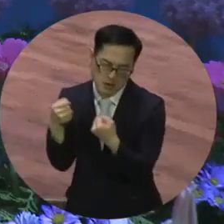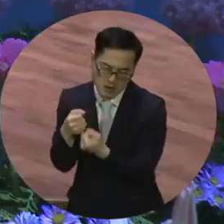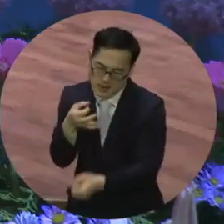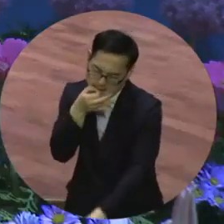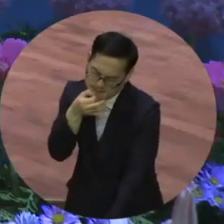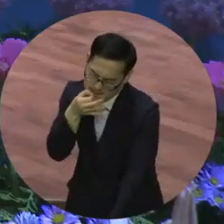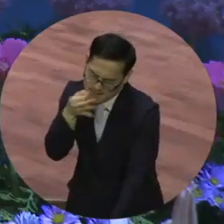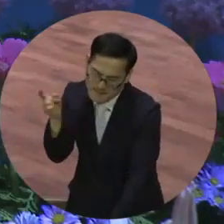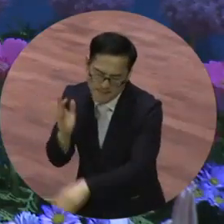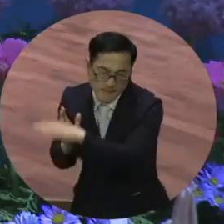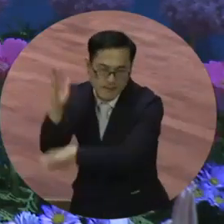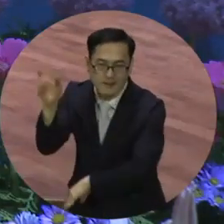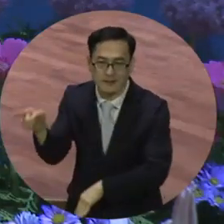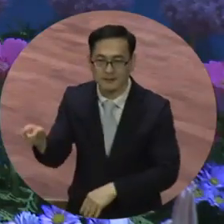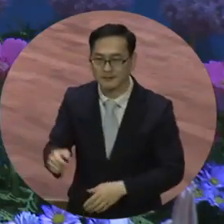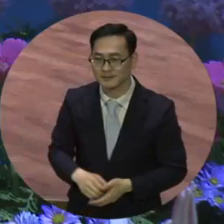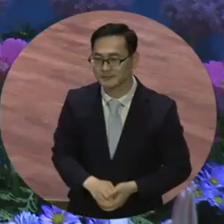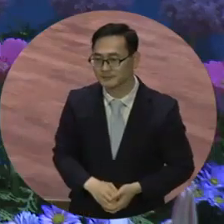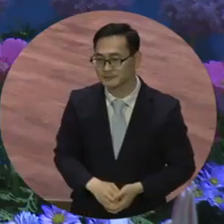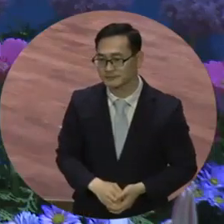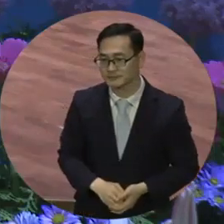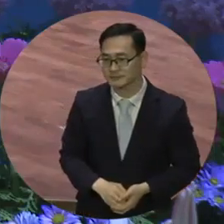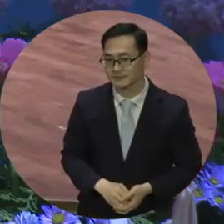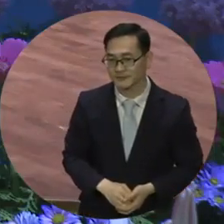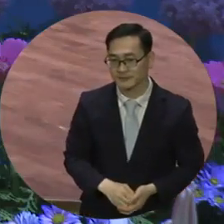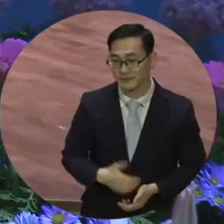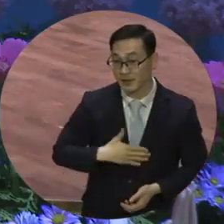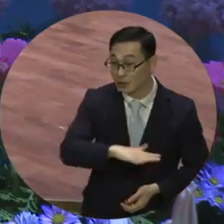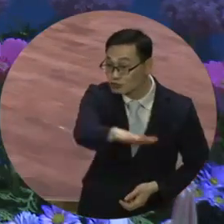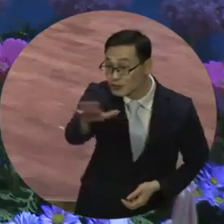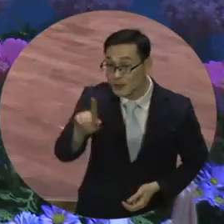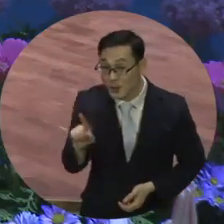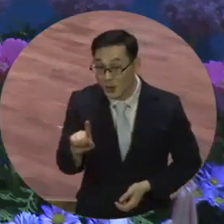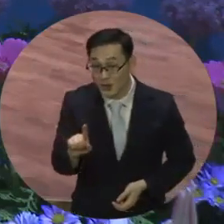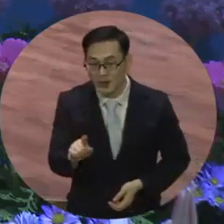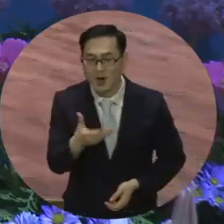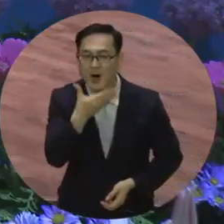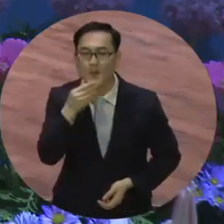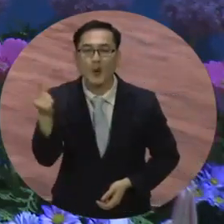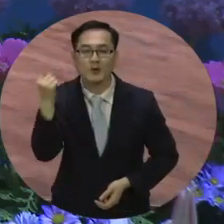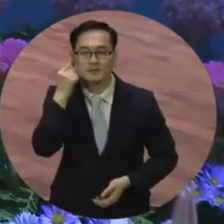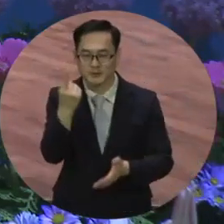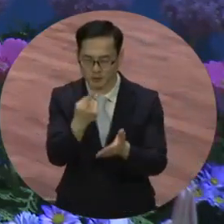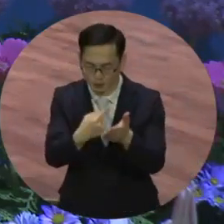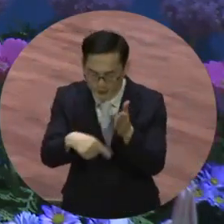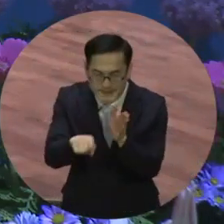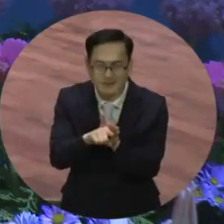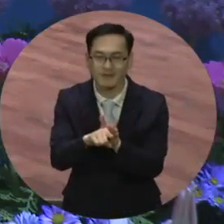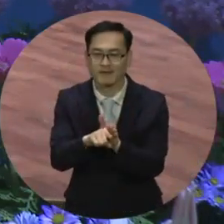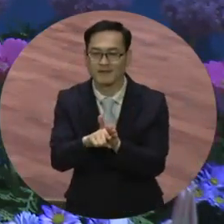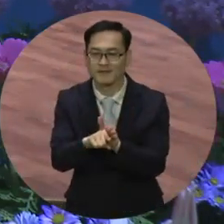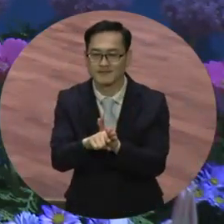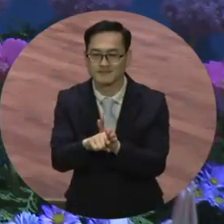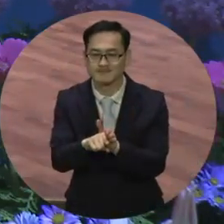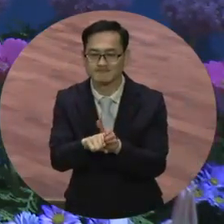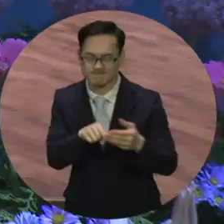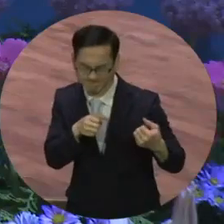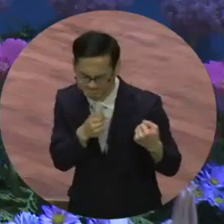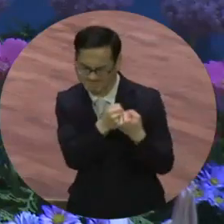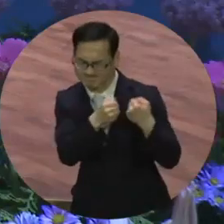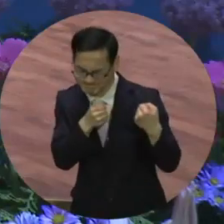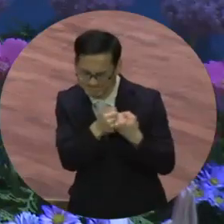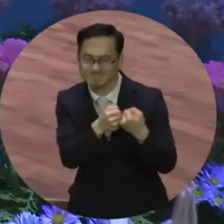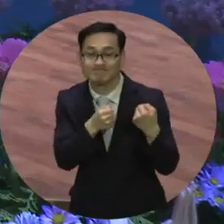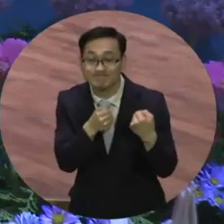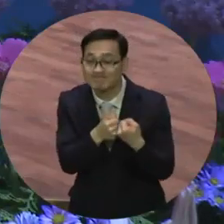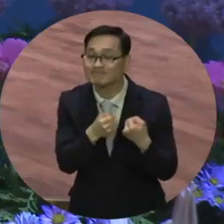우리는요, 브리스가 아굴라 부부처럼 복음을 위해서 생명 거는 절대 헌신의 삶을 살아야